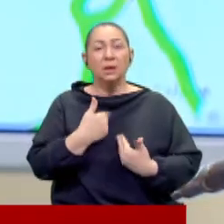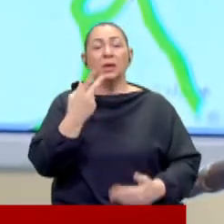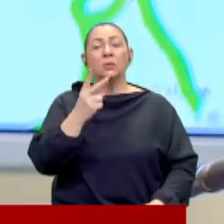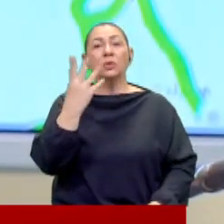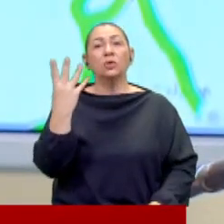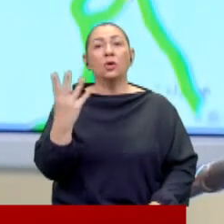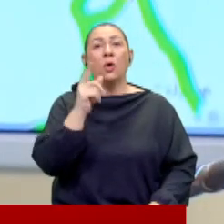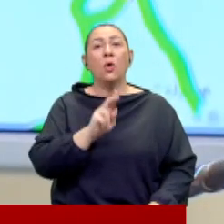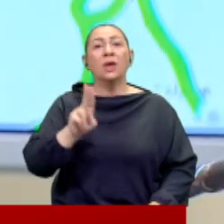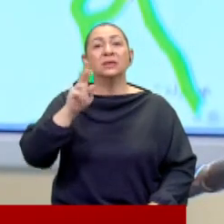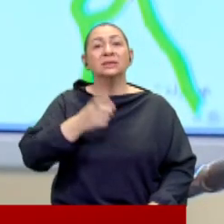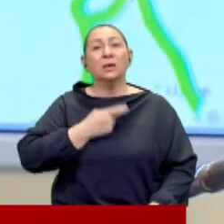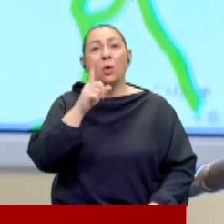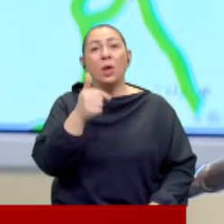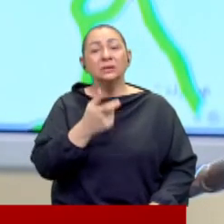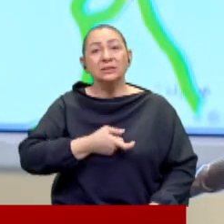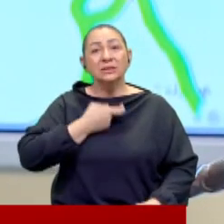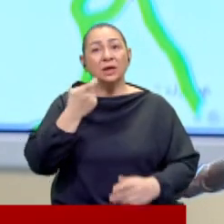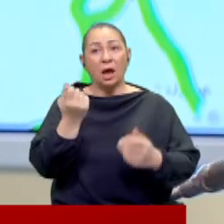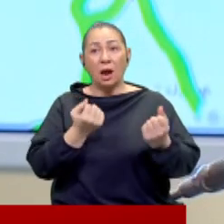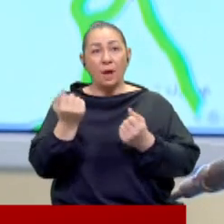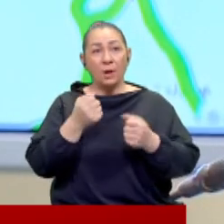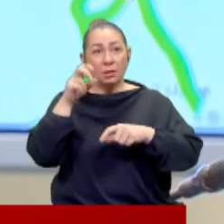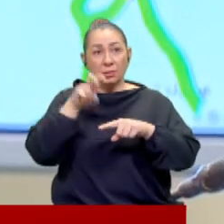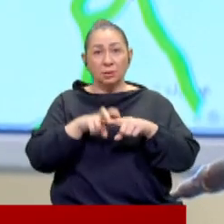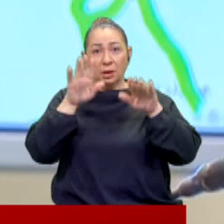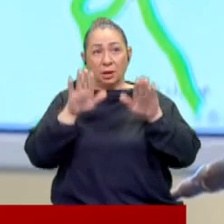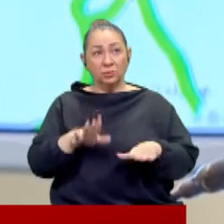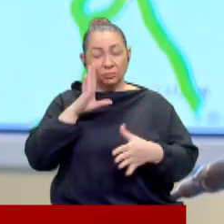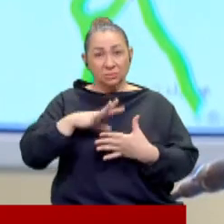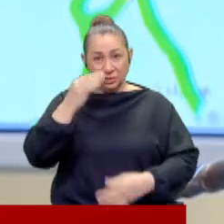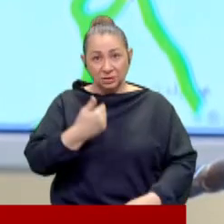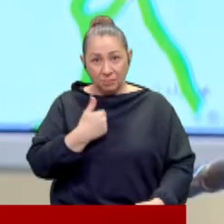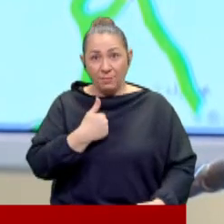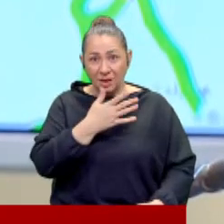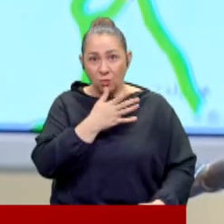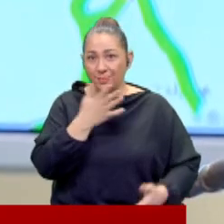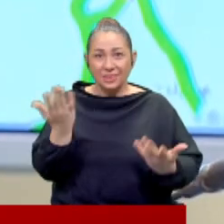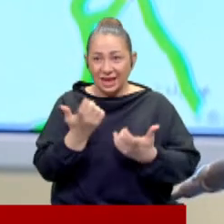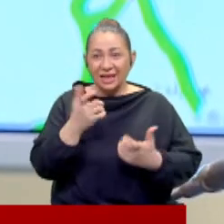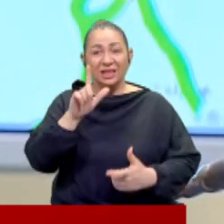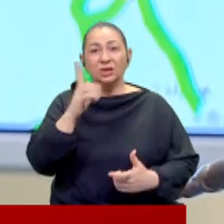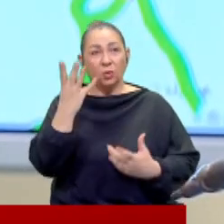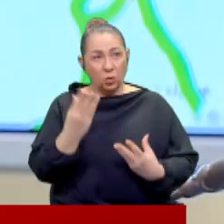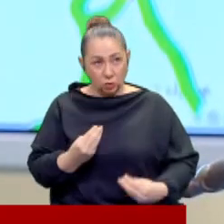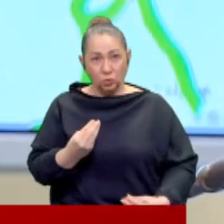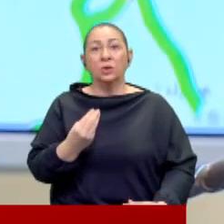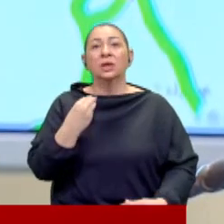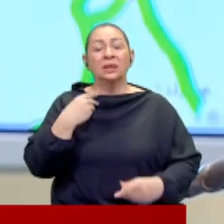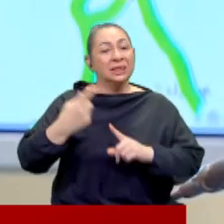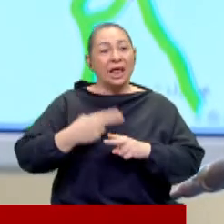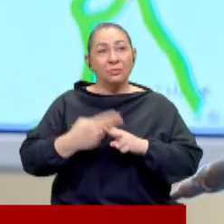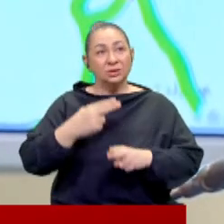2004'te 17 saat 16 saat araçta mahsur kalmış birisi bunları biliyorum neyin nerede ihtiyacı olduğunu